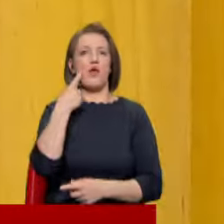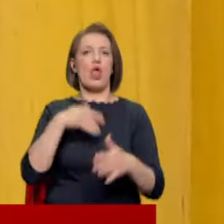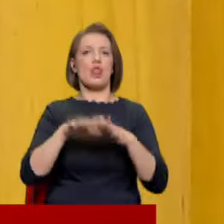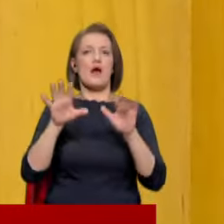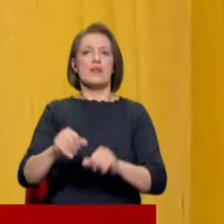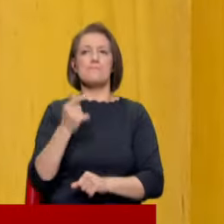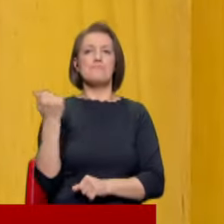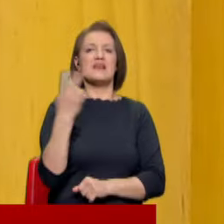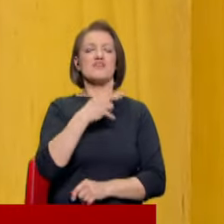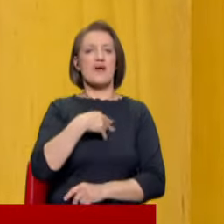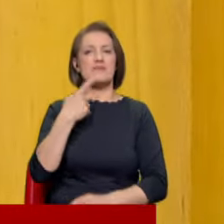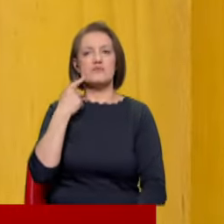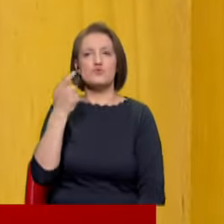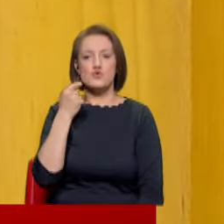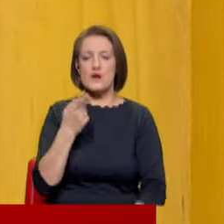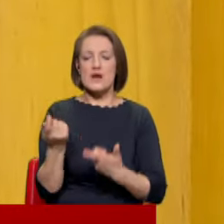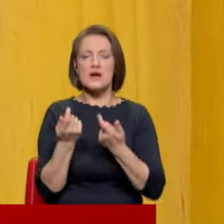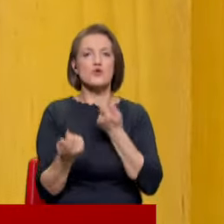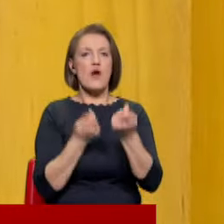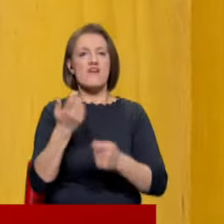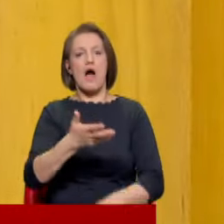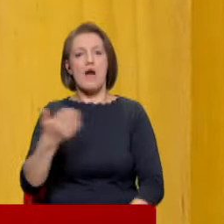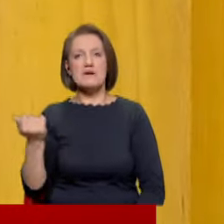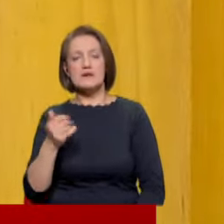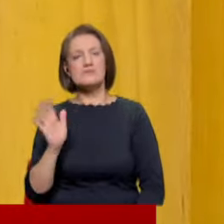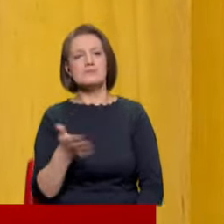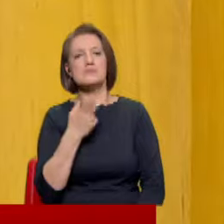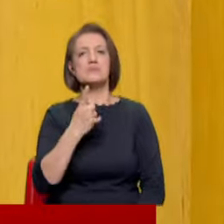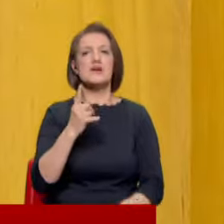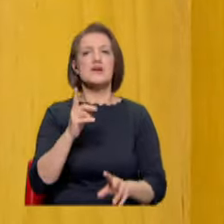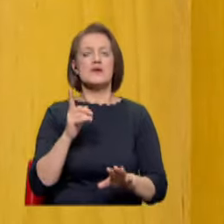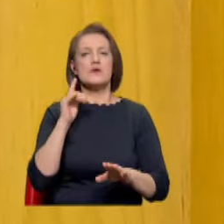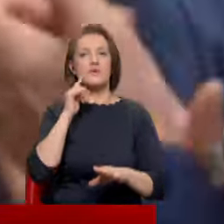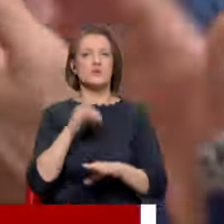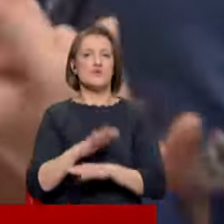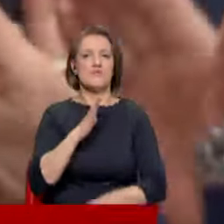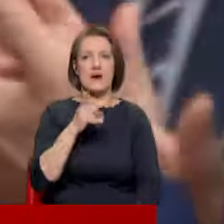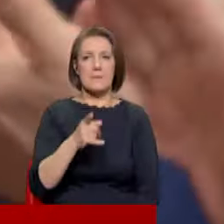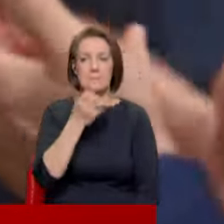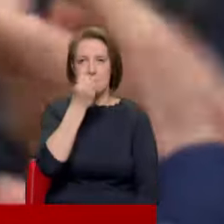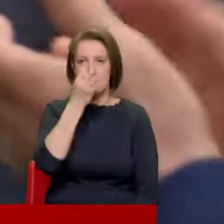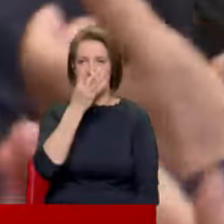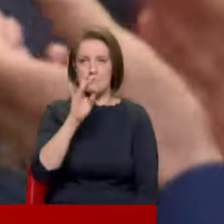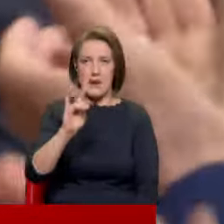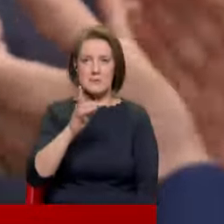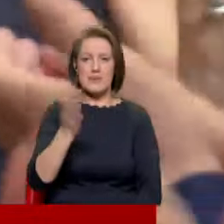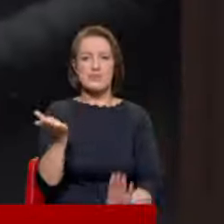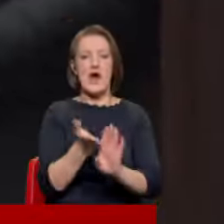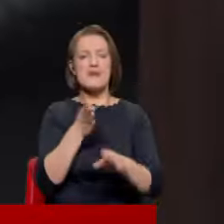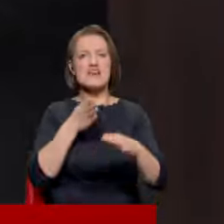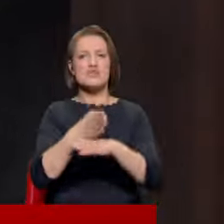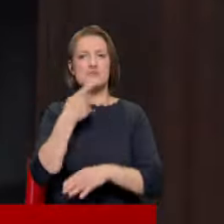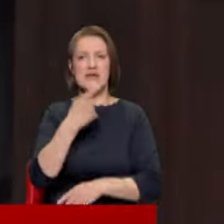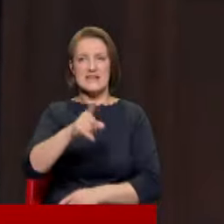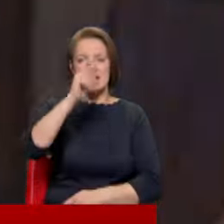alındı birkaç emniyet müdürünün açığa alınmasıyla geçiştirilir Komplo devrededir Bahçeli darbe girişimi derken cur başkanı